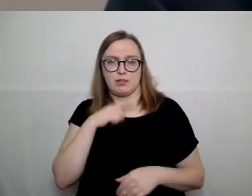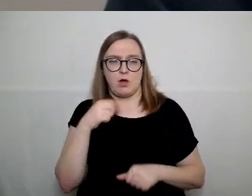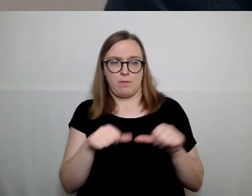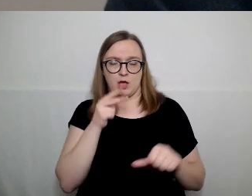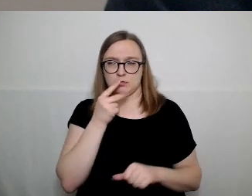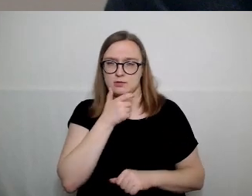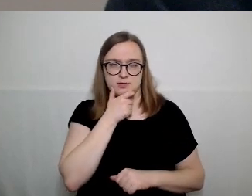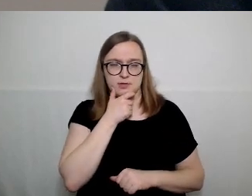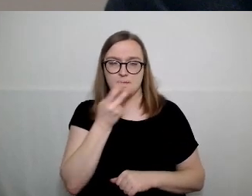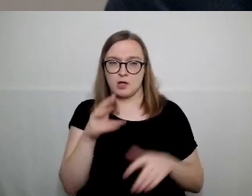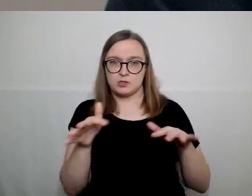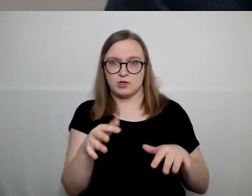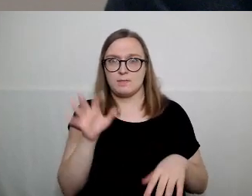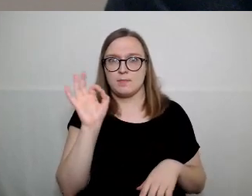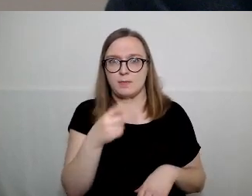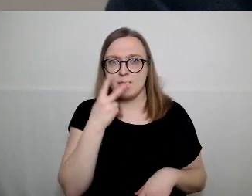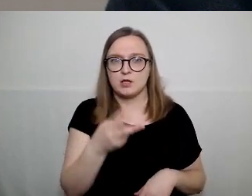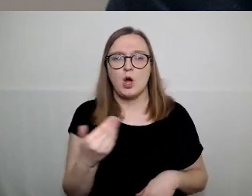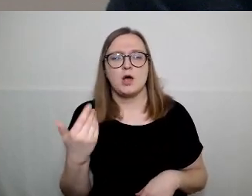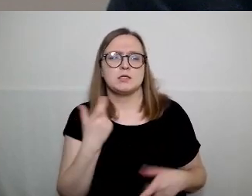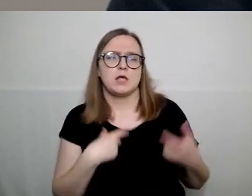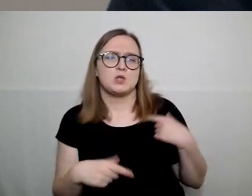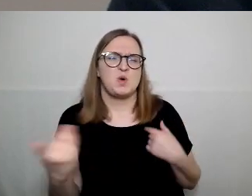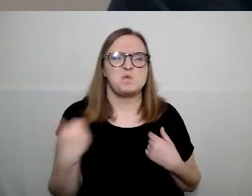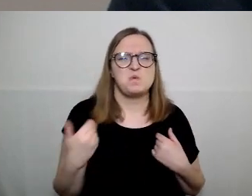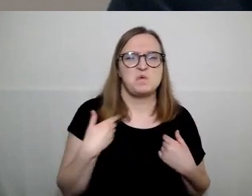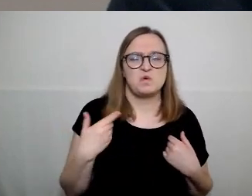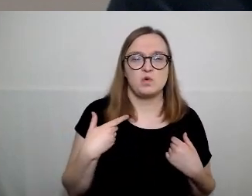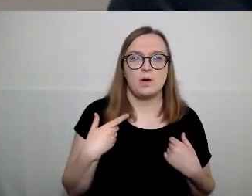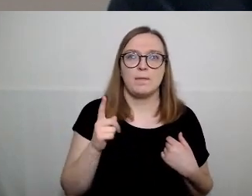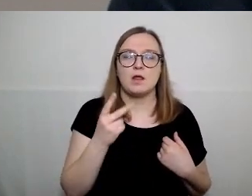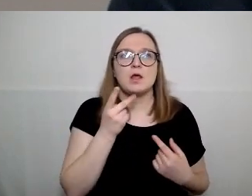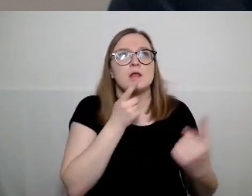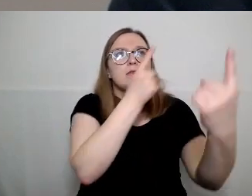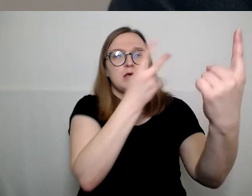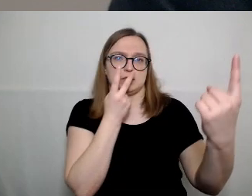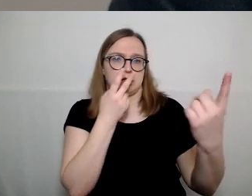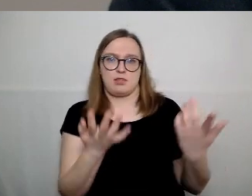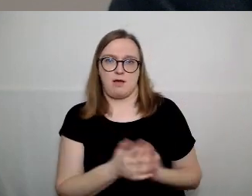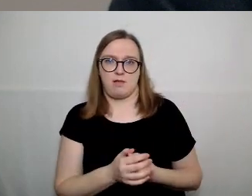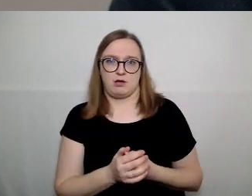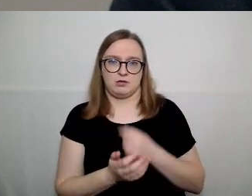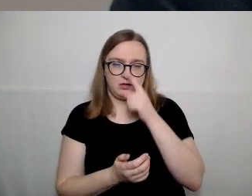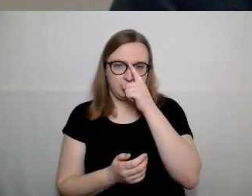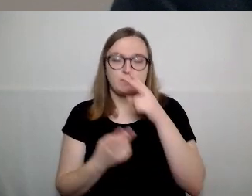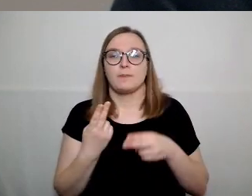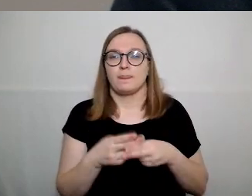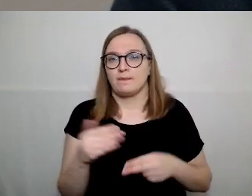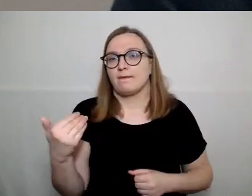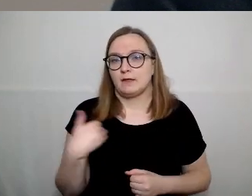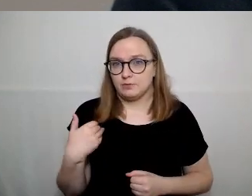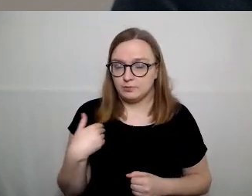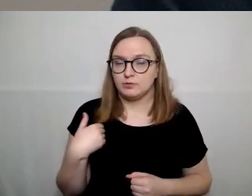sakykime, ambicijos dažniausiai užgožia, ta yra aukštesnės yra negu užimamos pareigos. Tai to nesinorėtų, norėtųsi